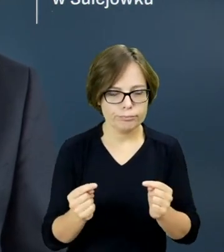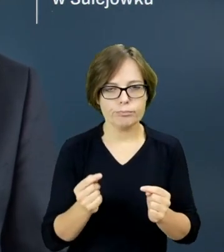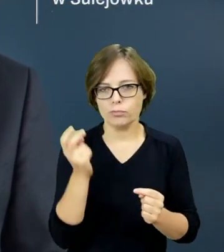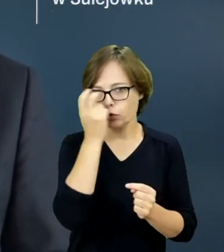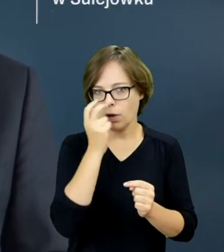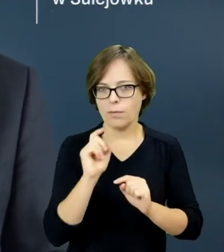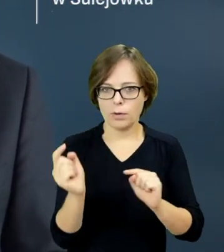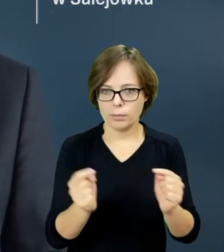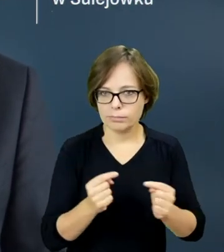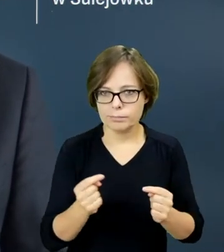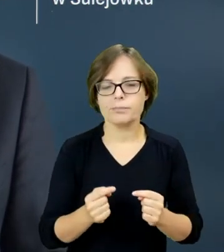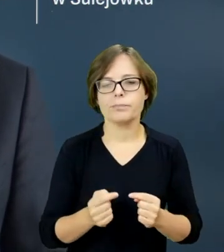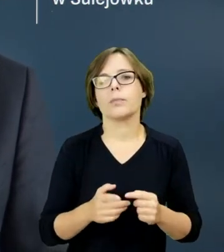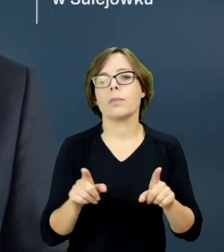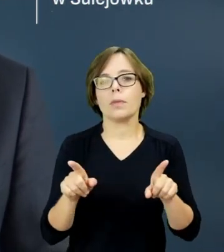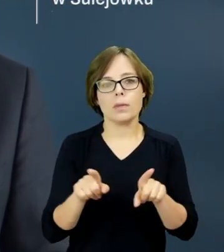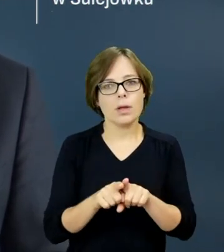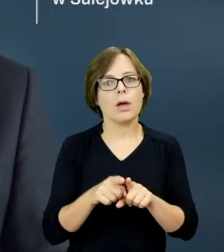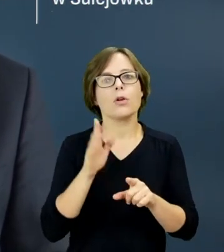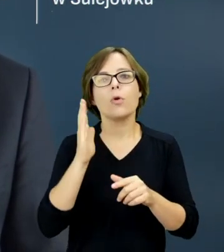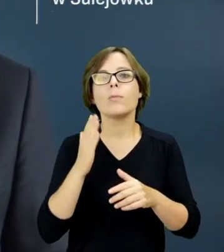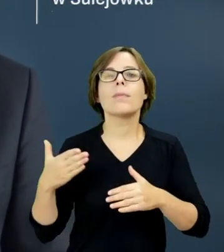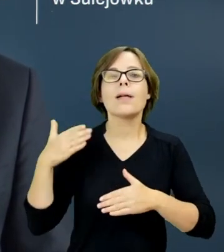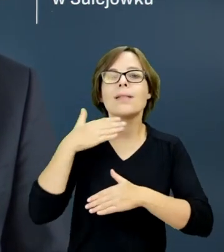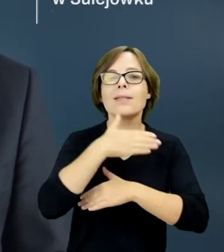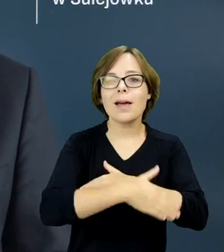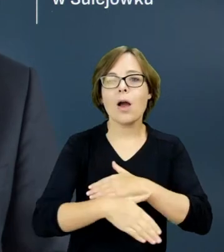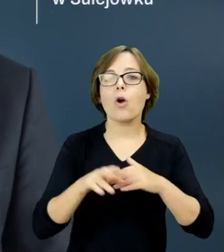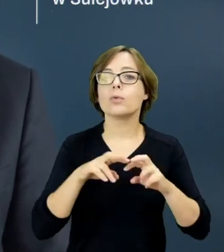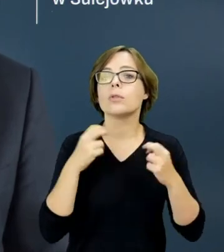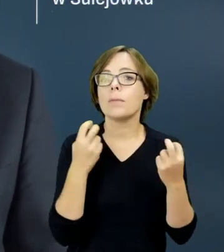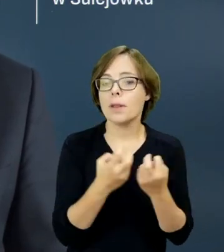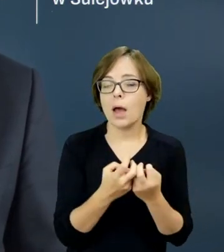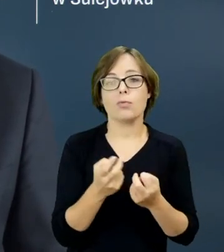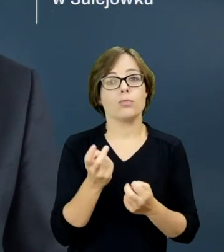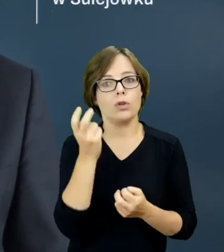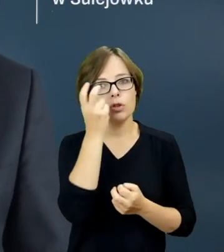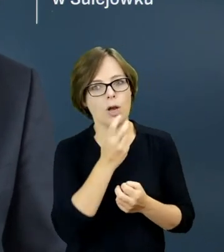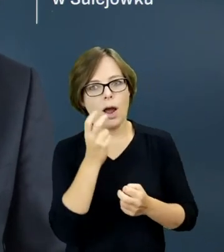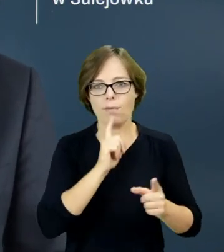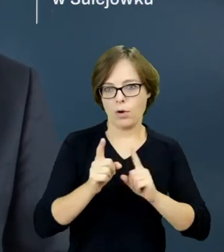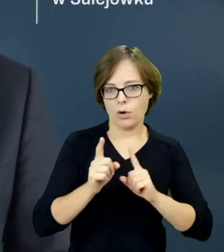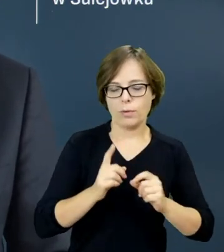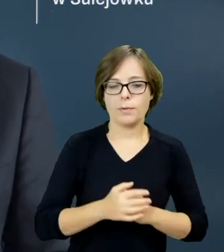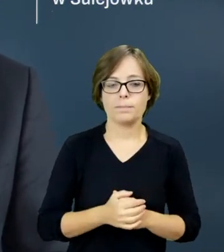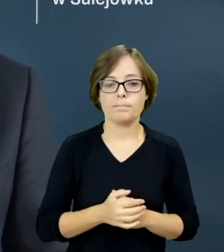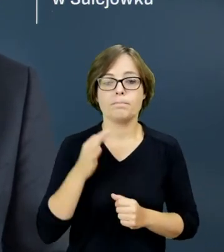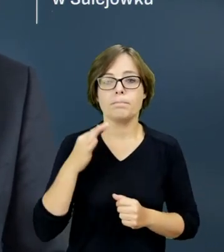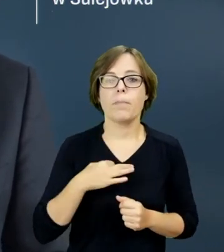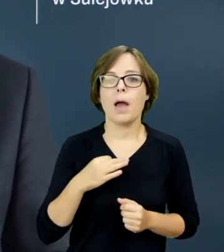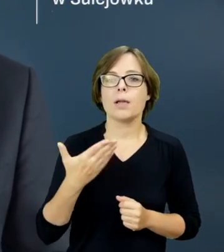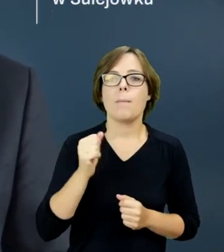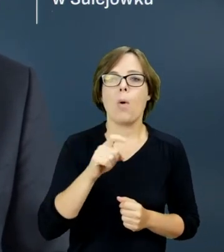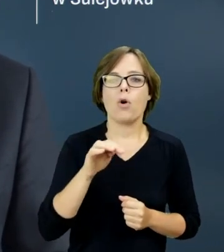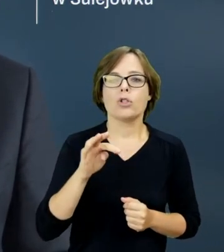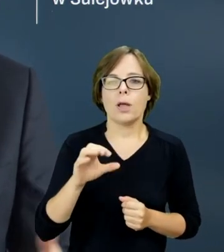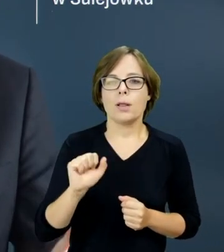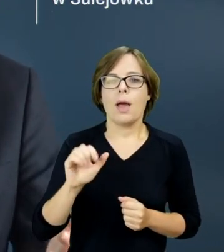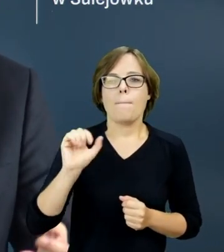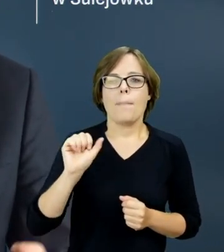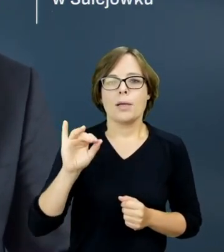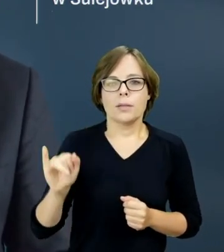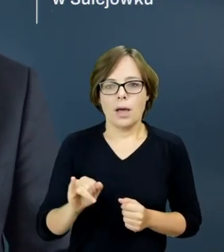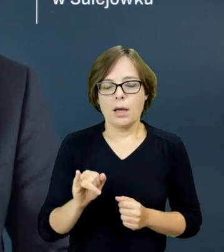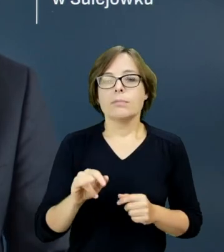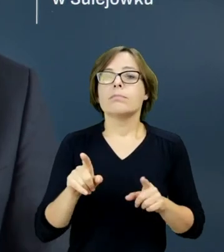Dobrej również dyskusji na koniec tego seminarium. Pani Małgorzata Basaj zabierze również Państwa, tych,